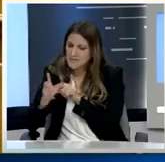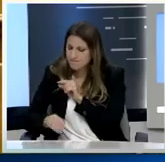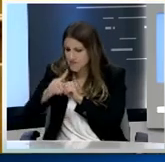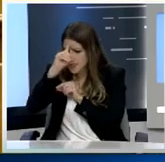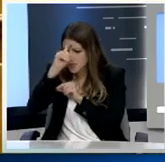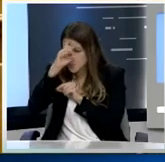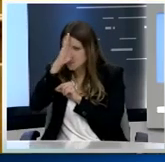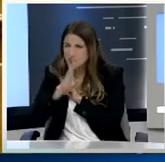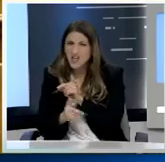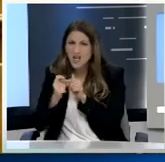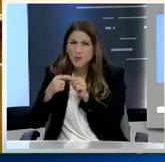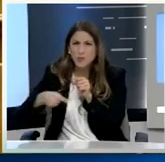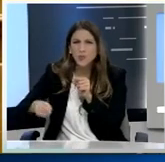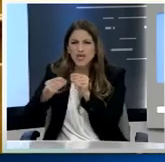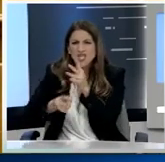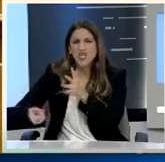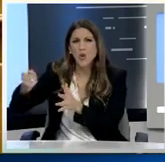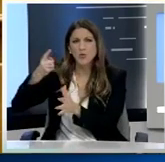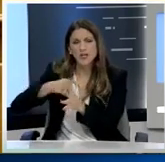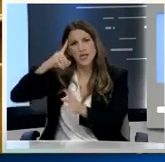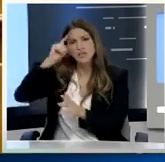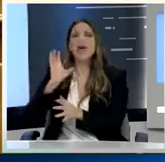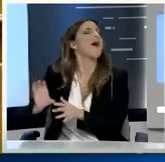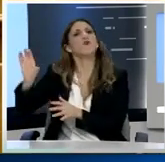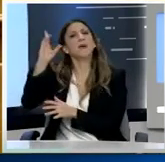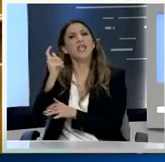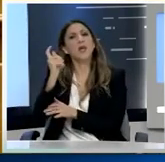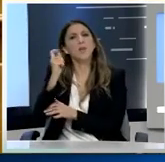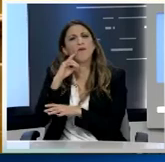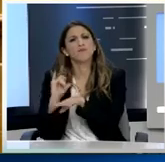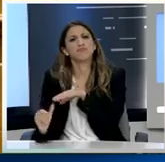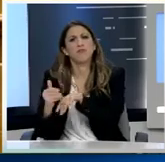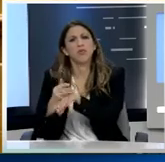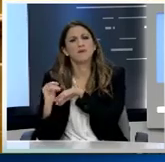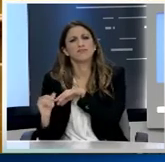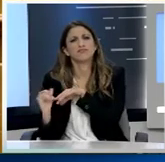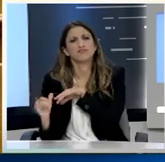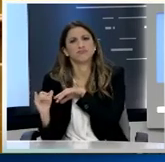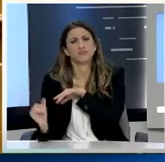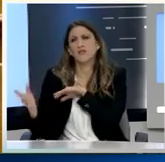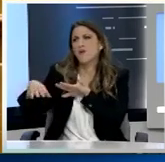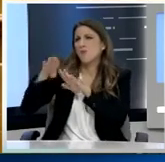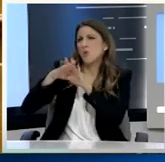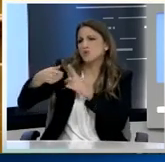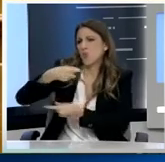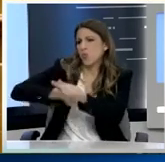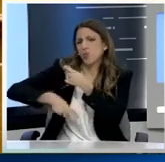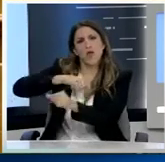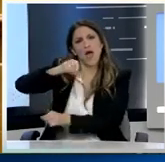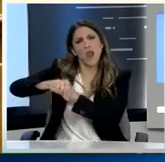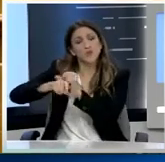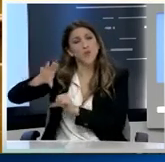δυσμενέστερο οικονομικό περιβάλλον, η ευρωπαϊκή οικονομία επιβραδύνεται, οι όροι εμπορίου αλλάζουν,